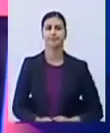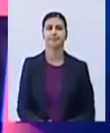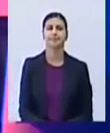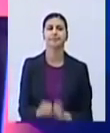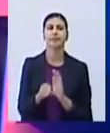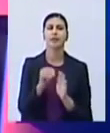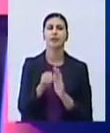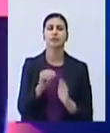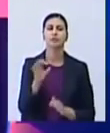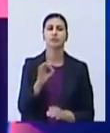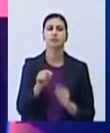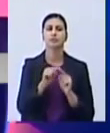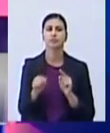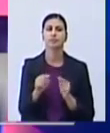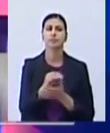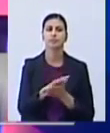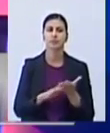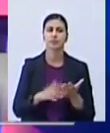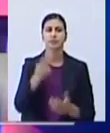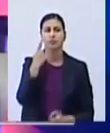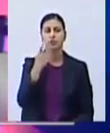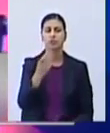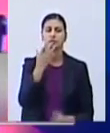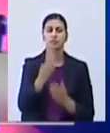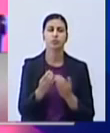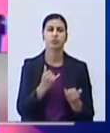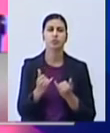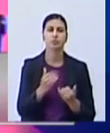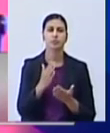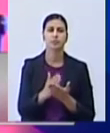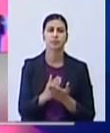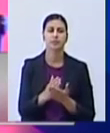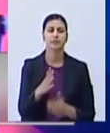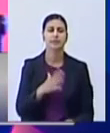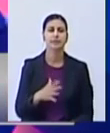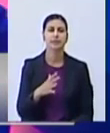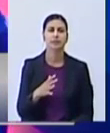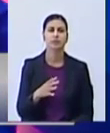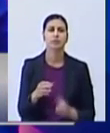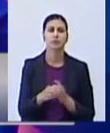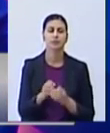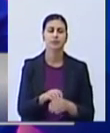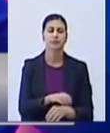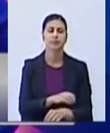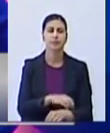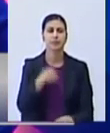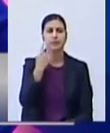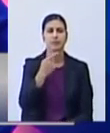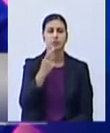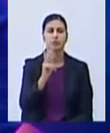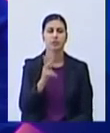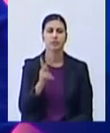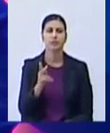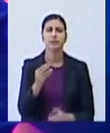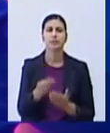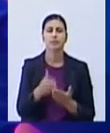საარჩევნო მარათონის საზოგადოებრივზე გრძელდება. მე შეგახსენებ, ჩვენი სტუდიის სტუმრები გახავთ საქართველოს ლეიბორისტული პარტიის მაჟორიტარი დეპუტატების კანდიდატები,